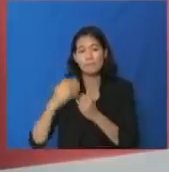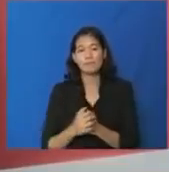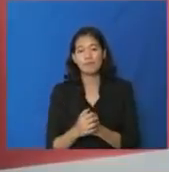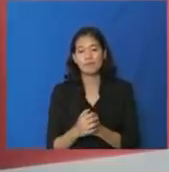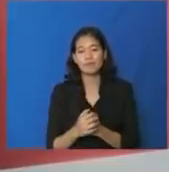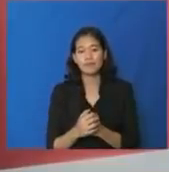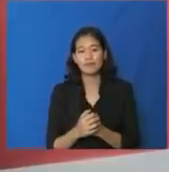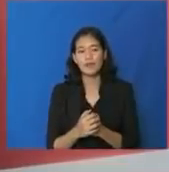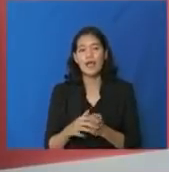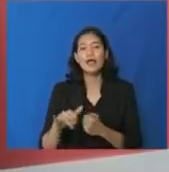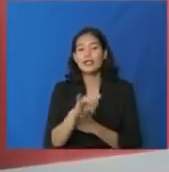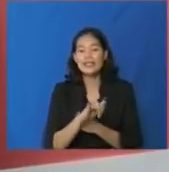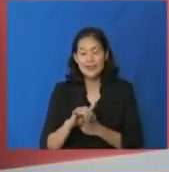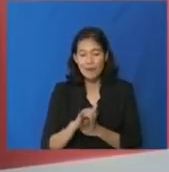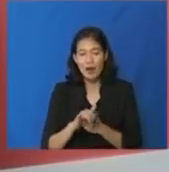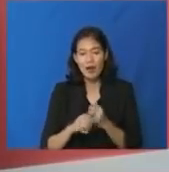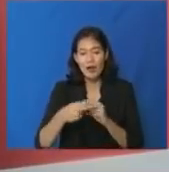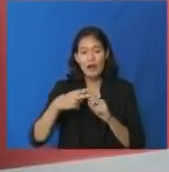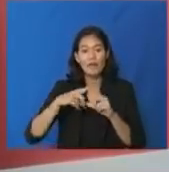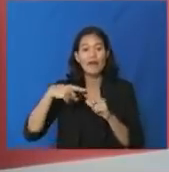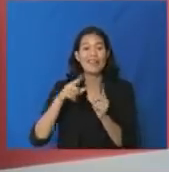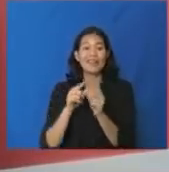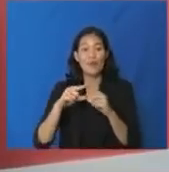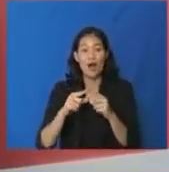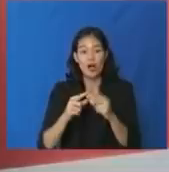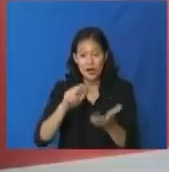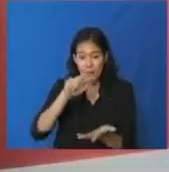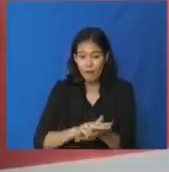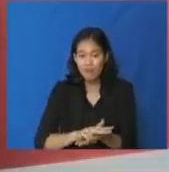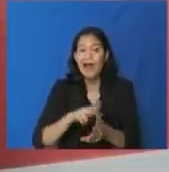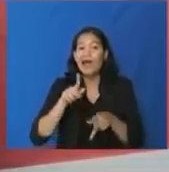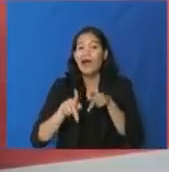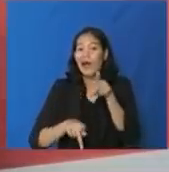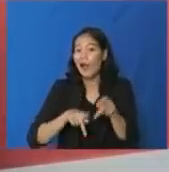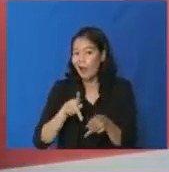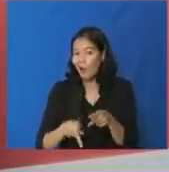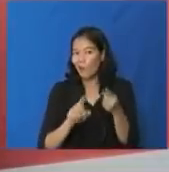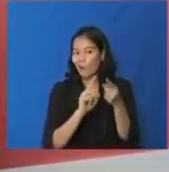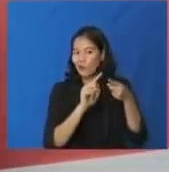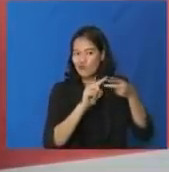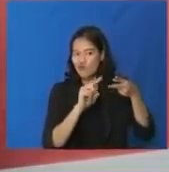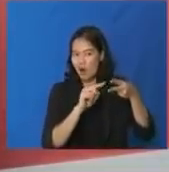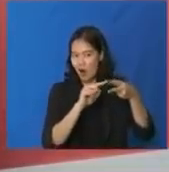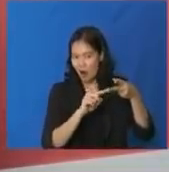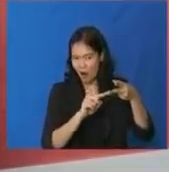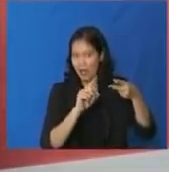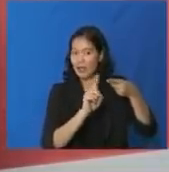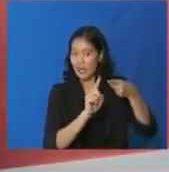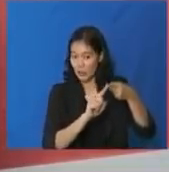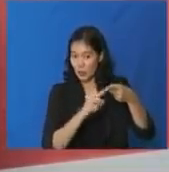mengeluarkan fatwa kalu ada dua hal yang ingin saya ceritakan kalau terjadi